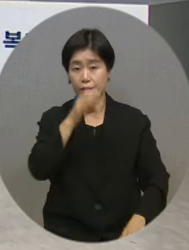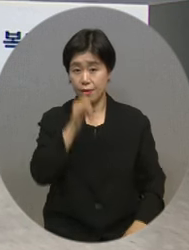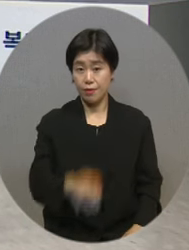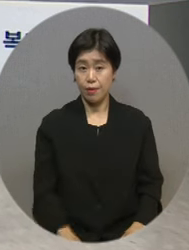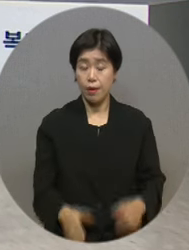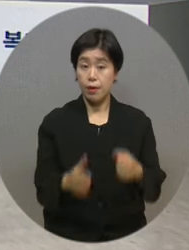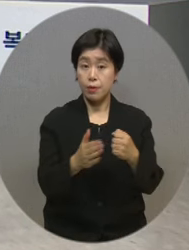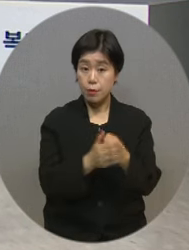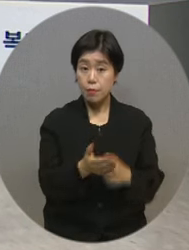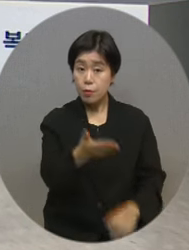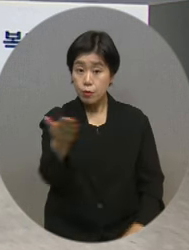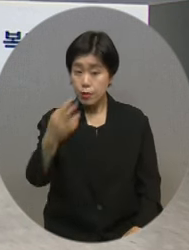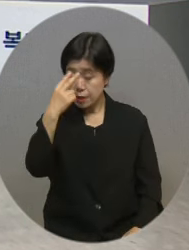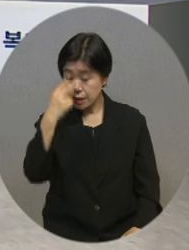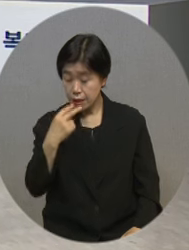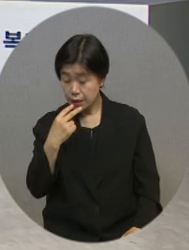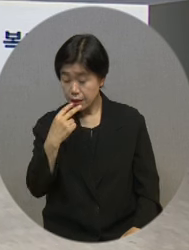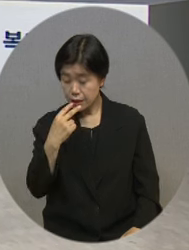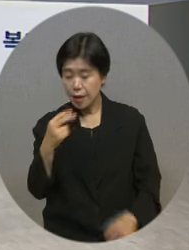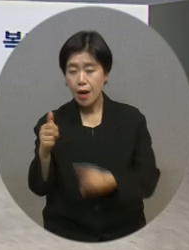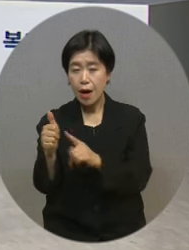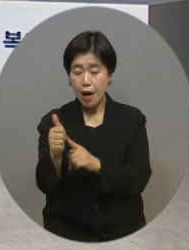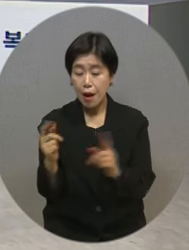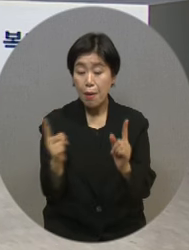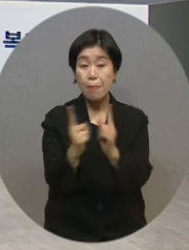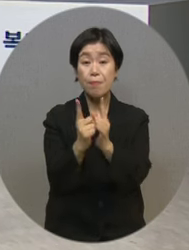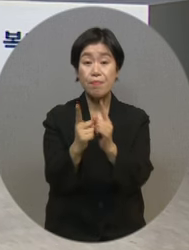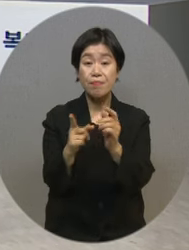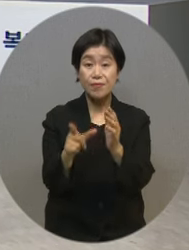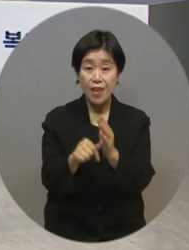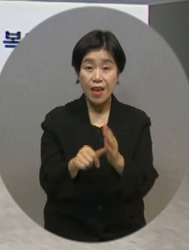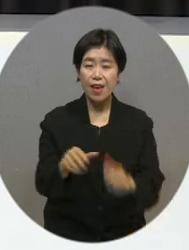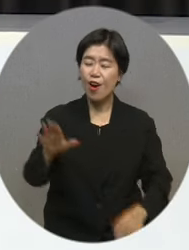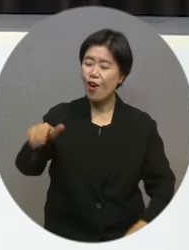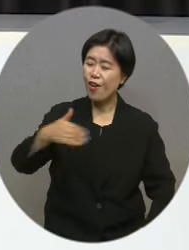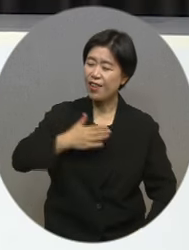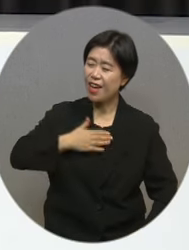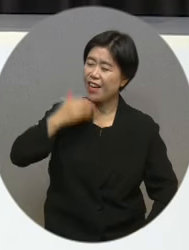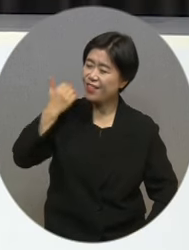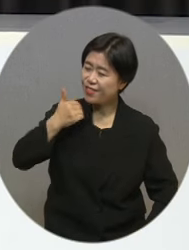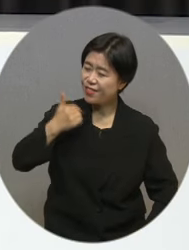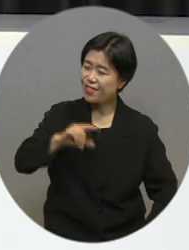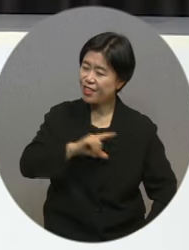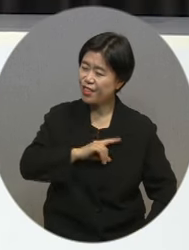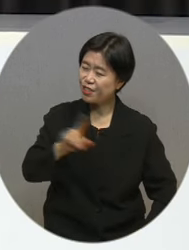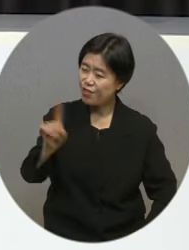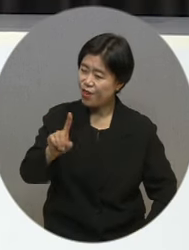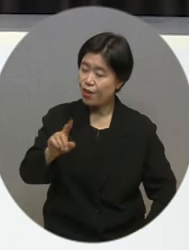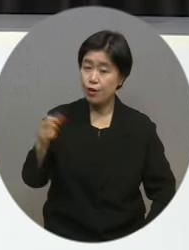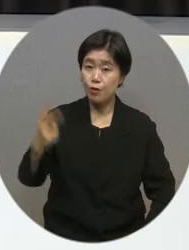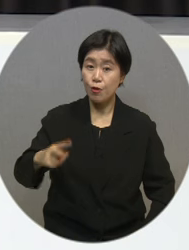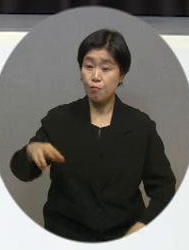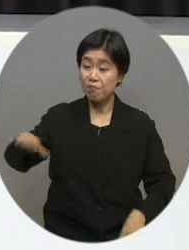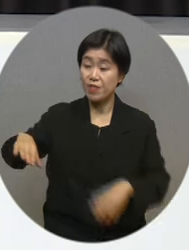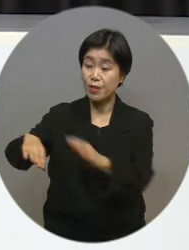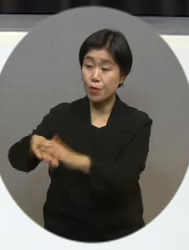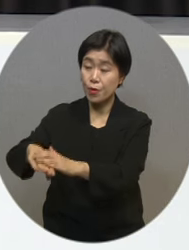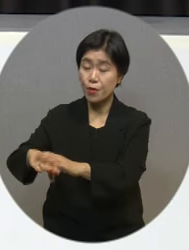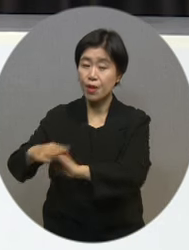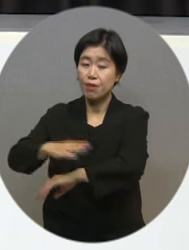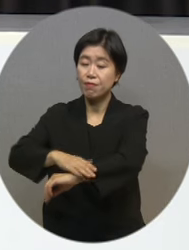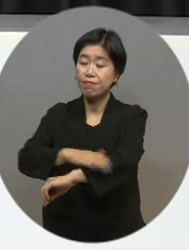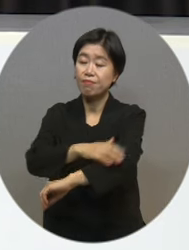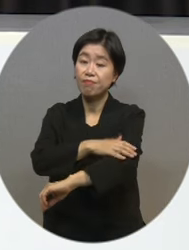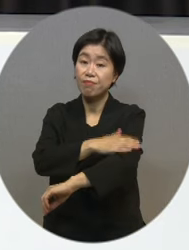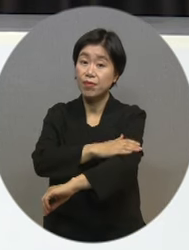아, 목소리로, 저 누구다, 크게 말해 주시고, 또 만져볼 수 있도록, 이렇게 터치해